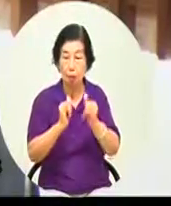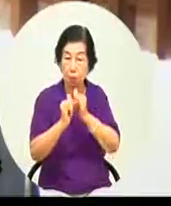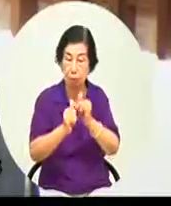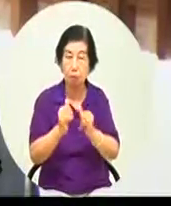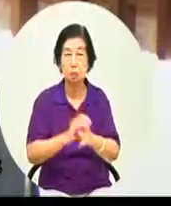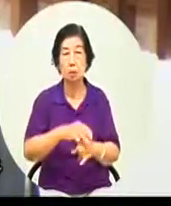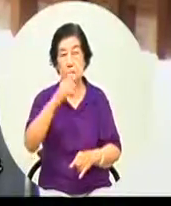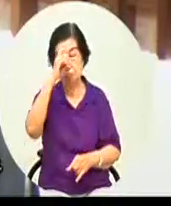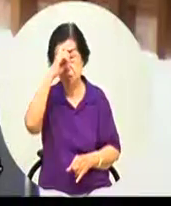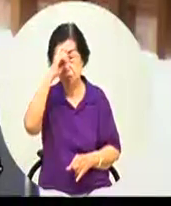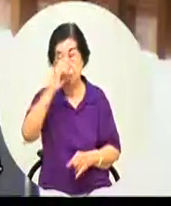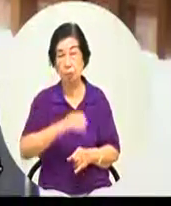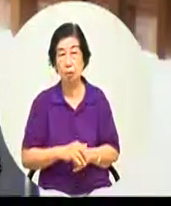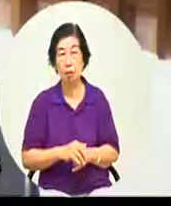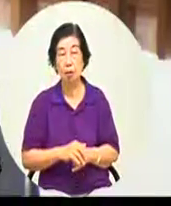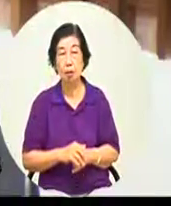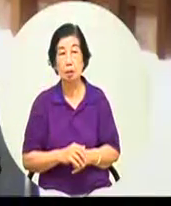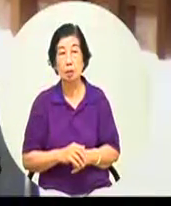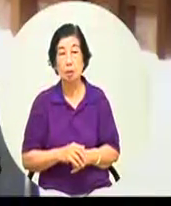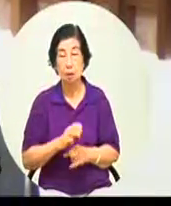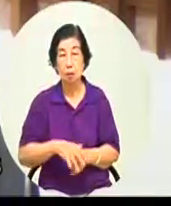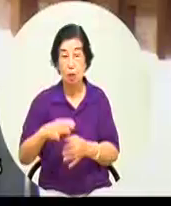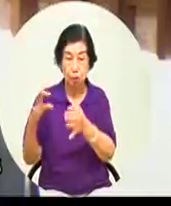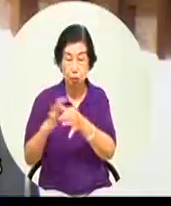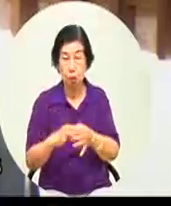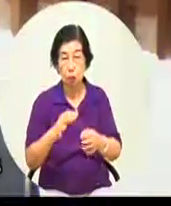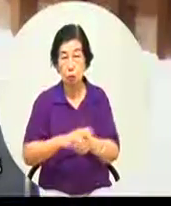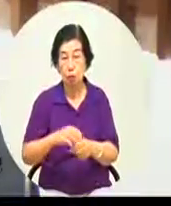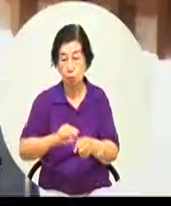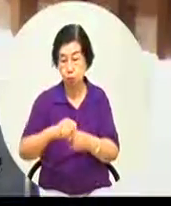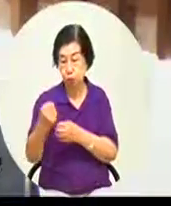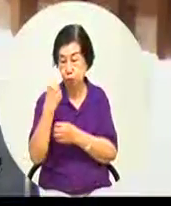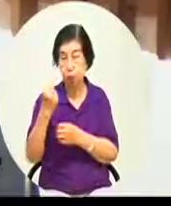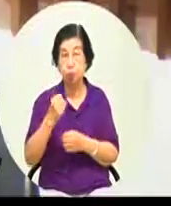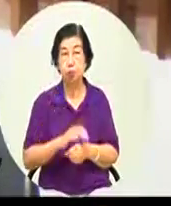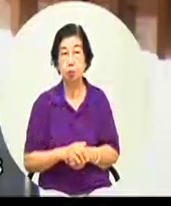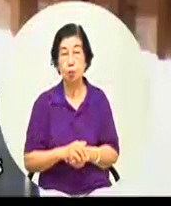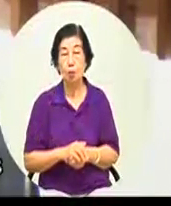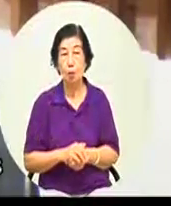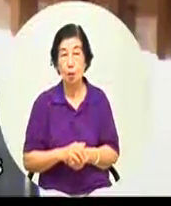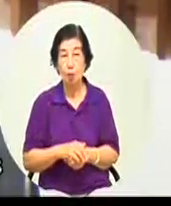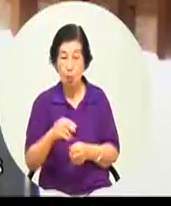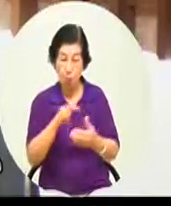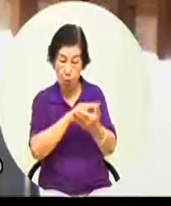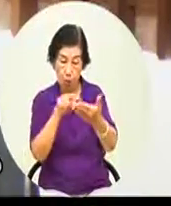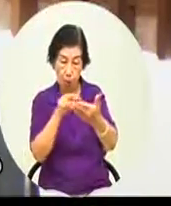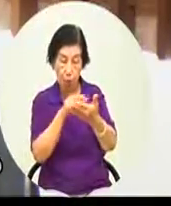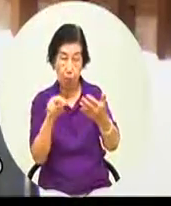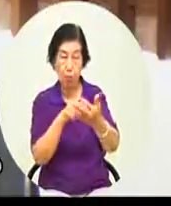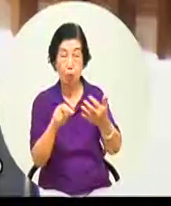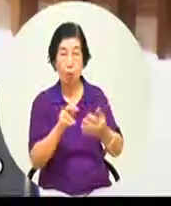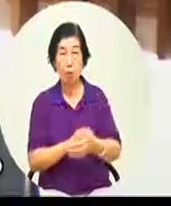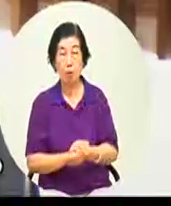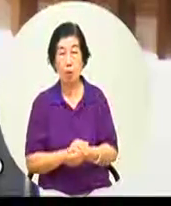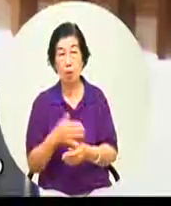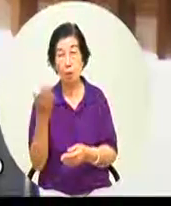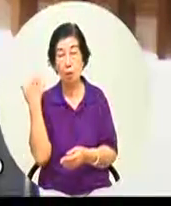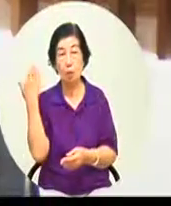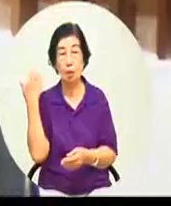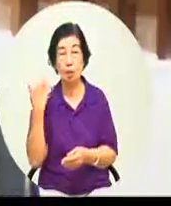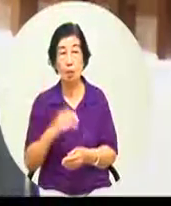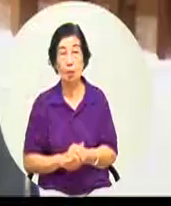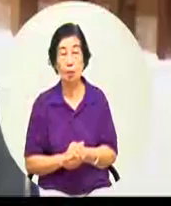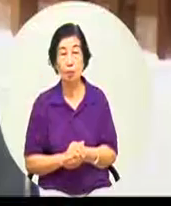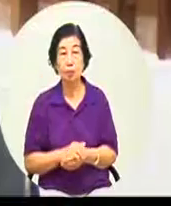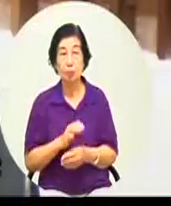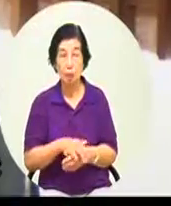个局长哈，啊，继续来加强啦，哈。不过我看过恁的干部了的时阵哈。啊，过去啊，我们在这个质